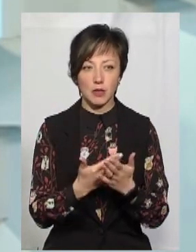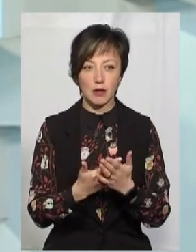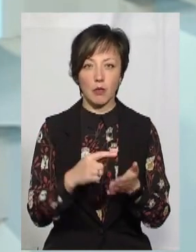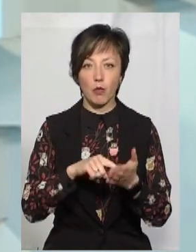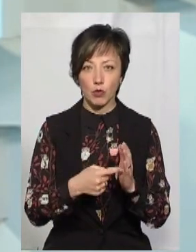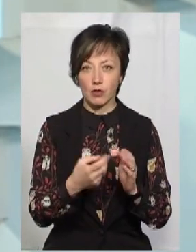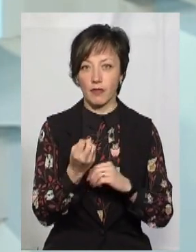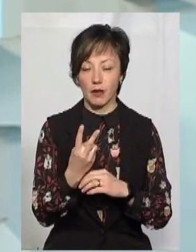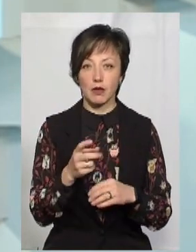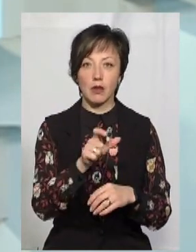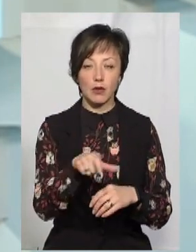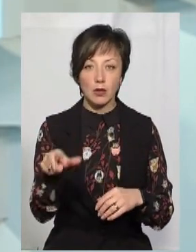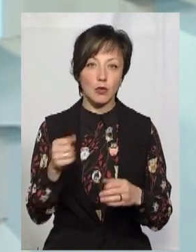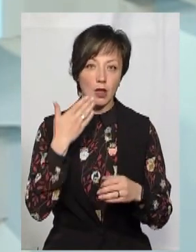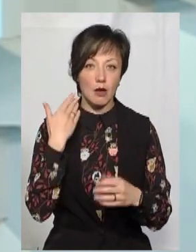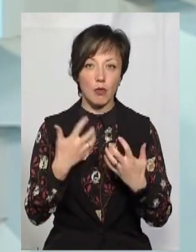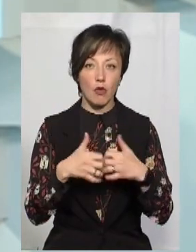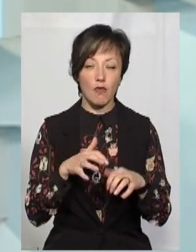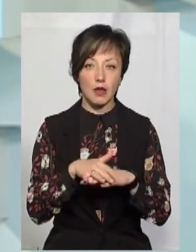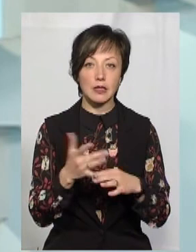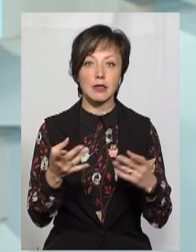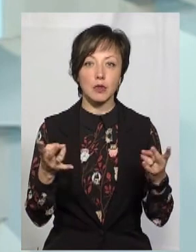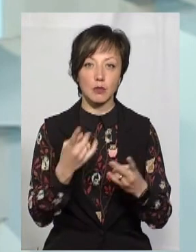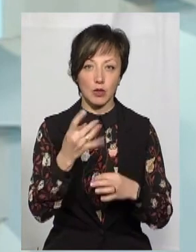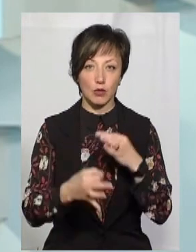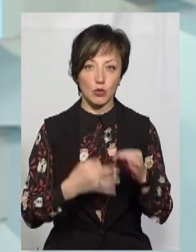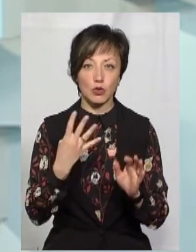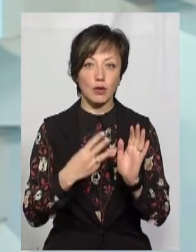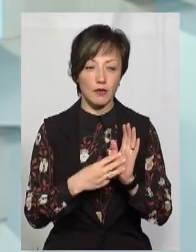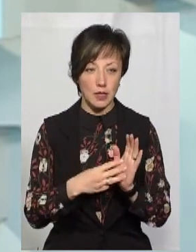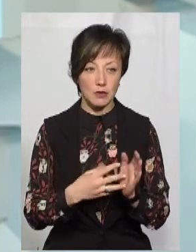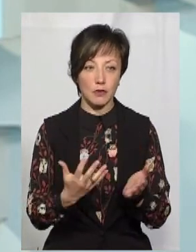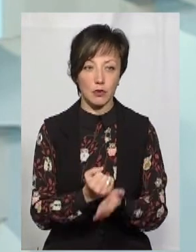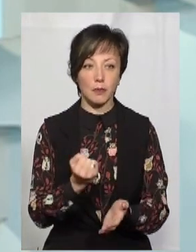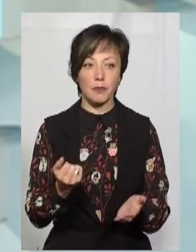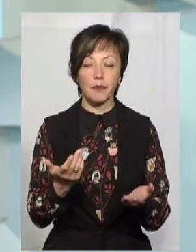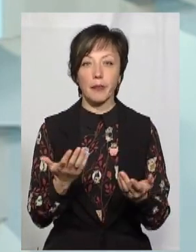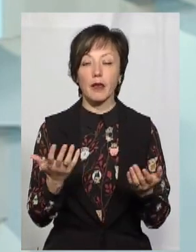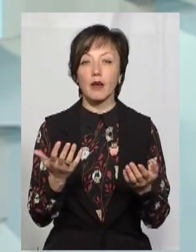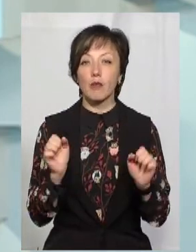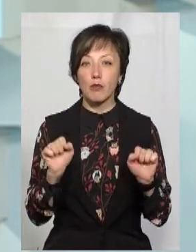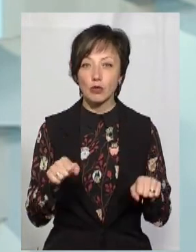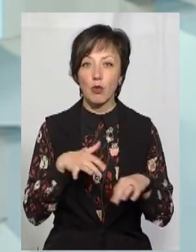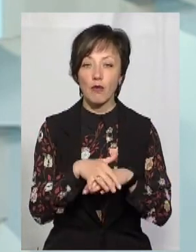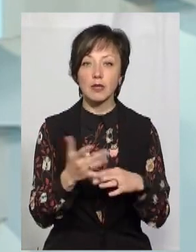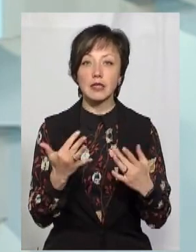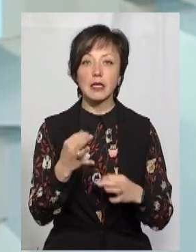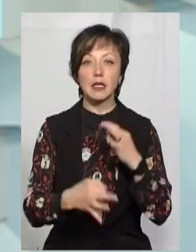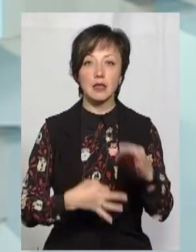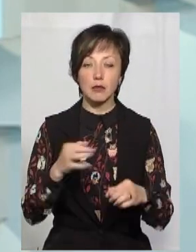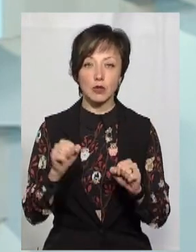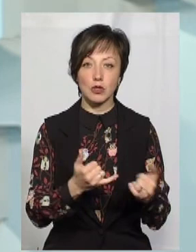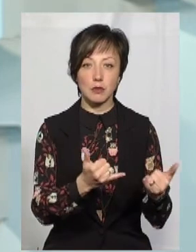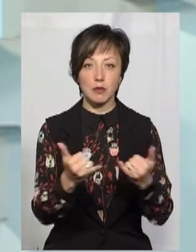зміни це вже 12 осіб. Ми можемо легко порахувати, скільки таких засобів потрібно на добу. Це 48 виходить. Виходячи з цього, ми можемо порахувати, наскільки діб може